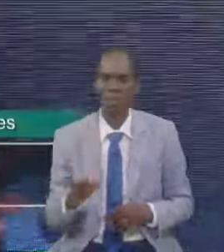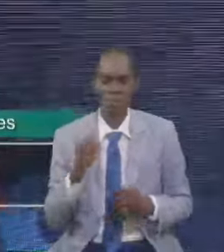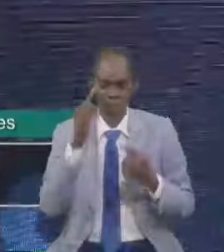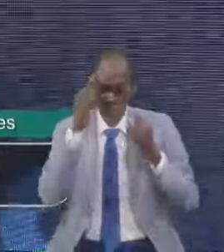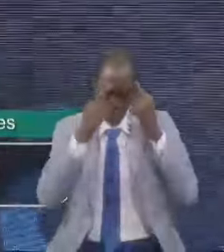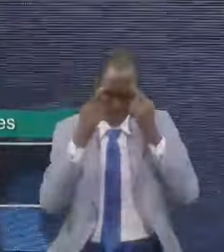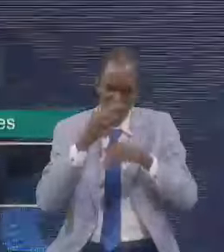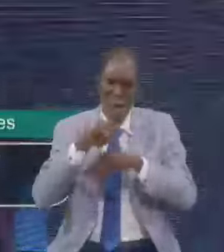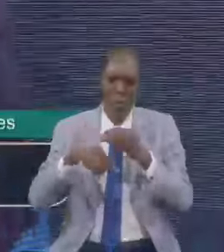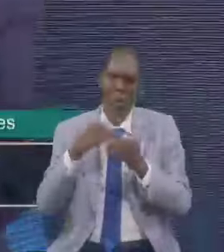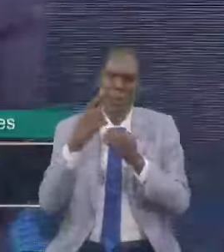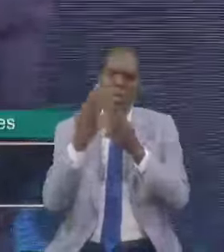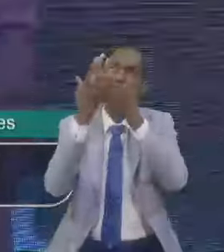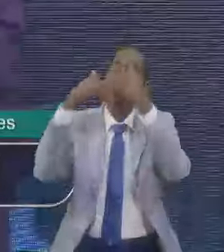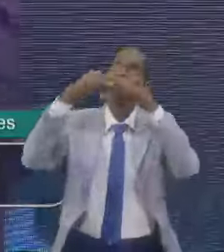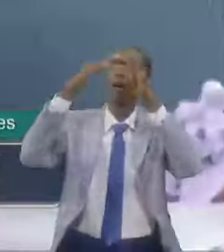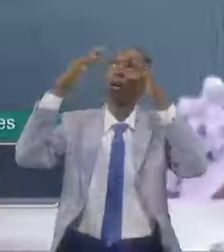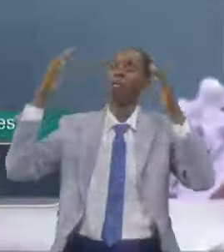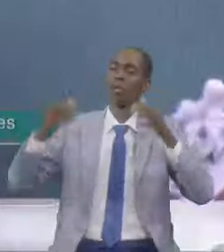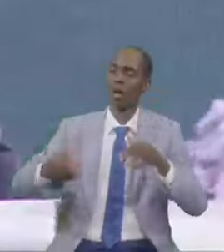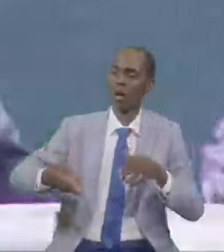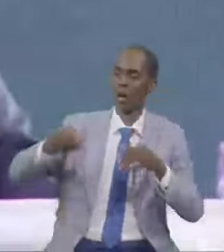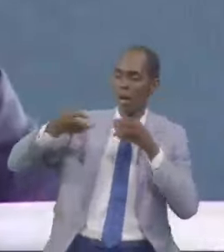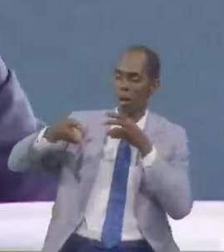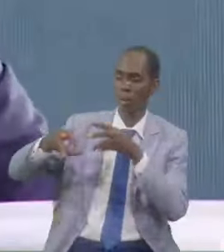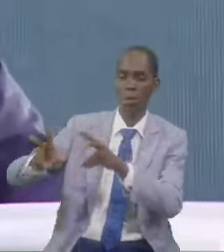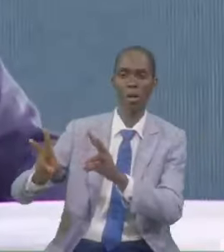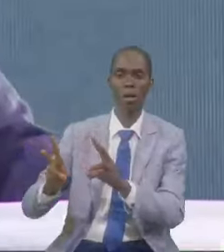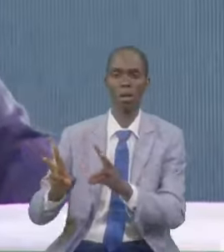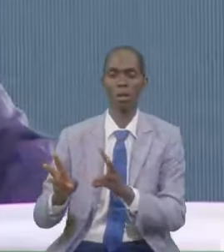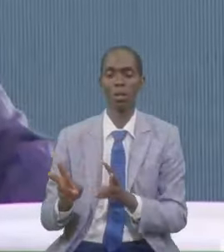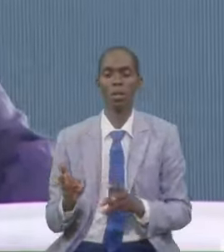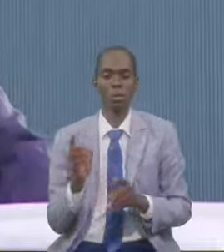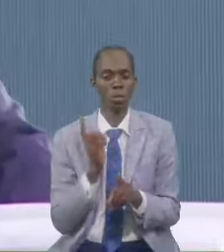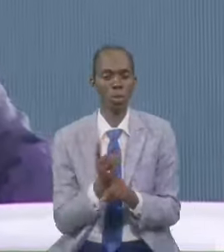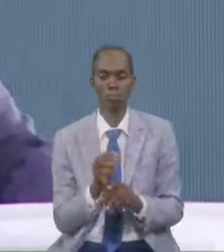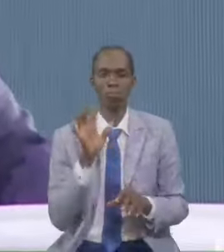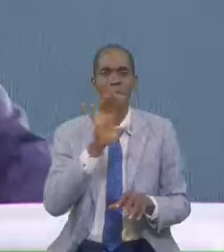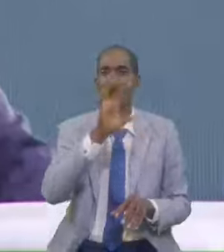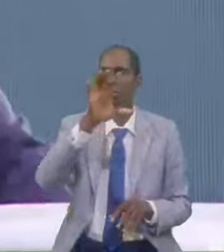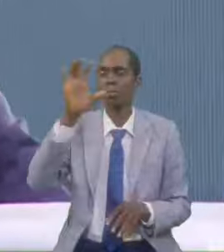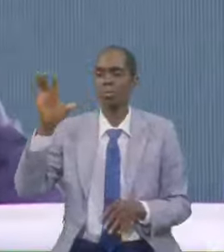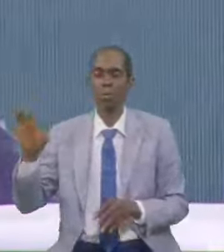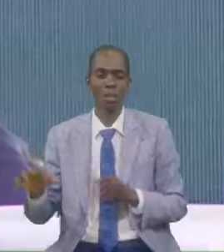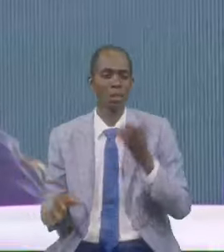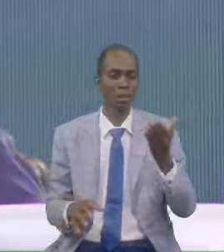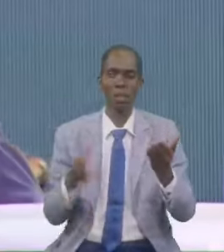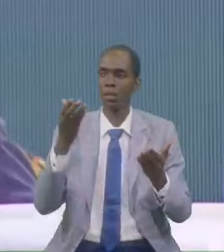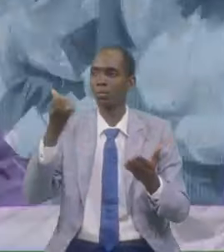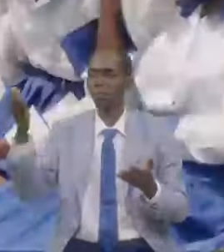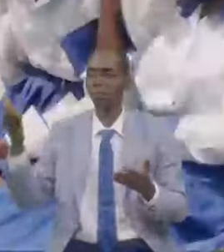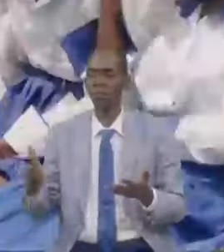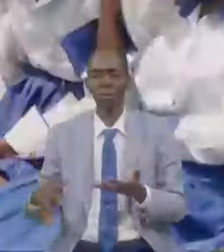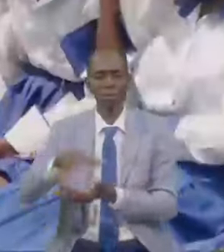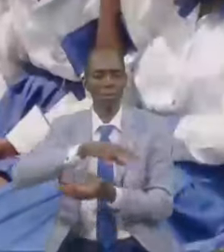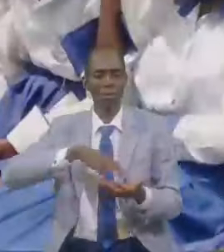highway. పర సంబంధమైన రాజమార్గాల గురించి యోచించకపోతే you move here and there. ఇటు అటు తిరిగితే you do anything and say